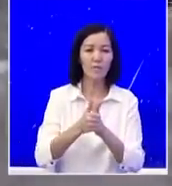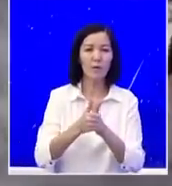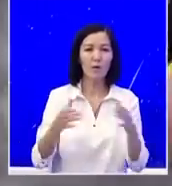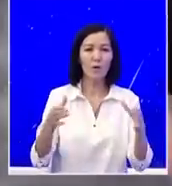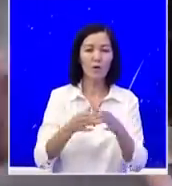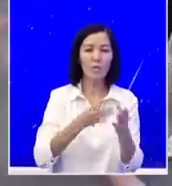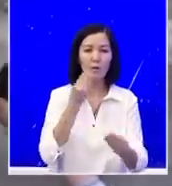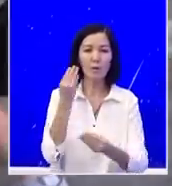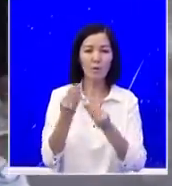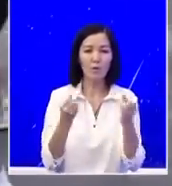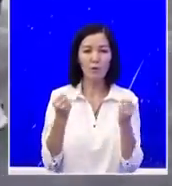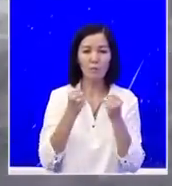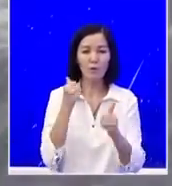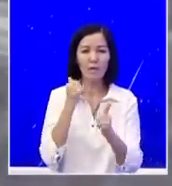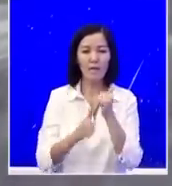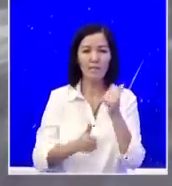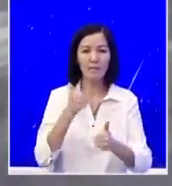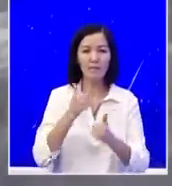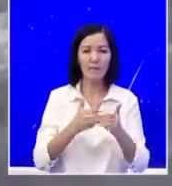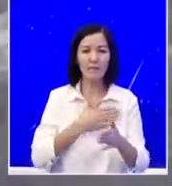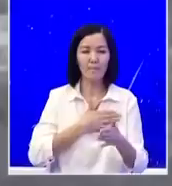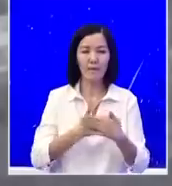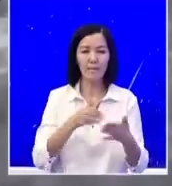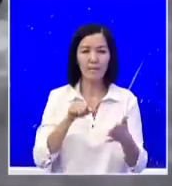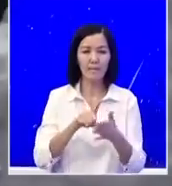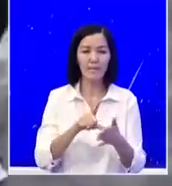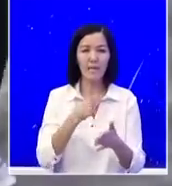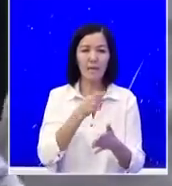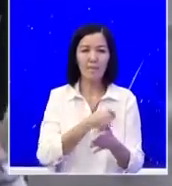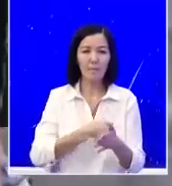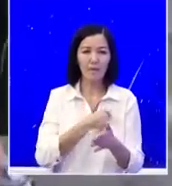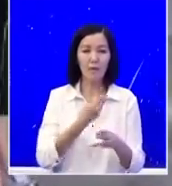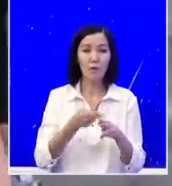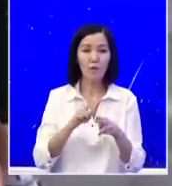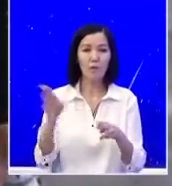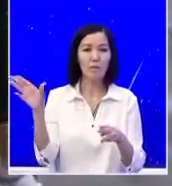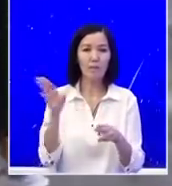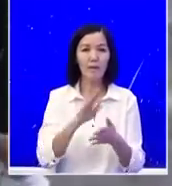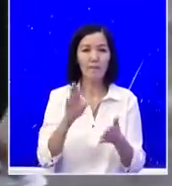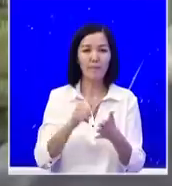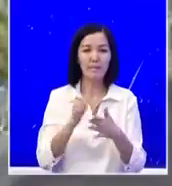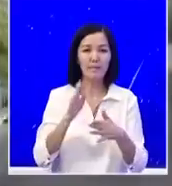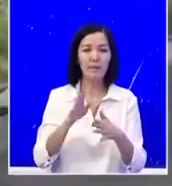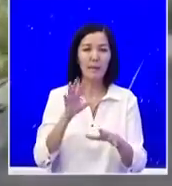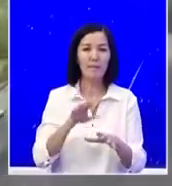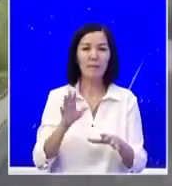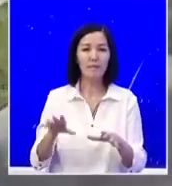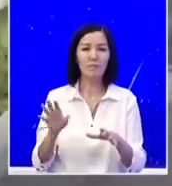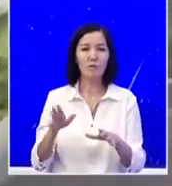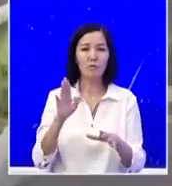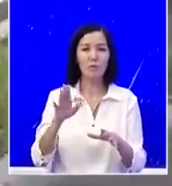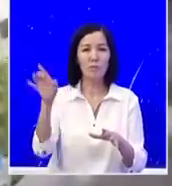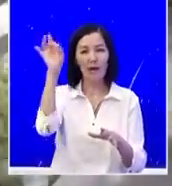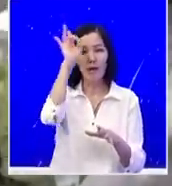өнер көрсету. Спортшылар әрбір сайыста барын салды, дейді бапкерлер. Өткені барлығының басты арманы кәсіби баскетболшы